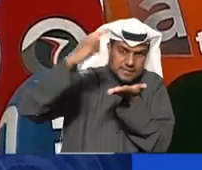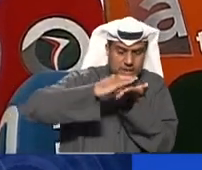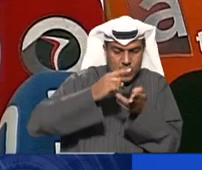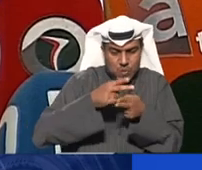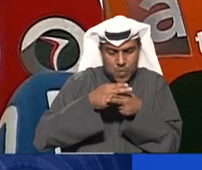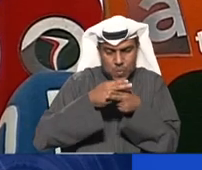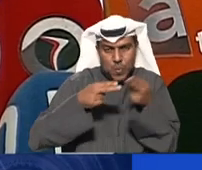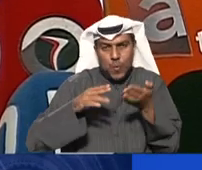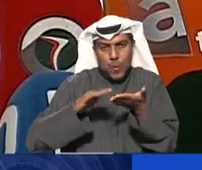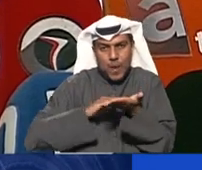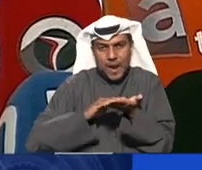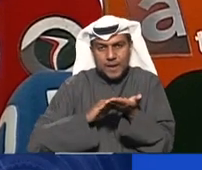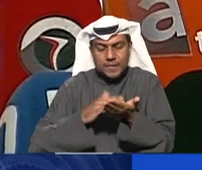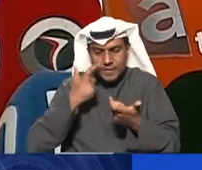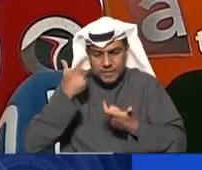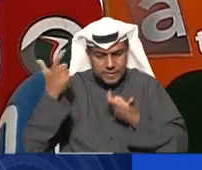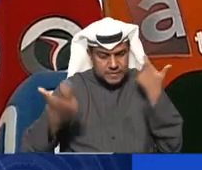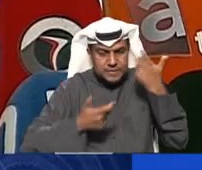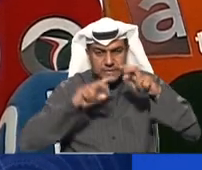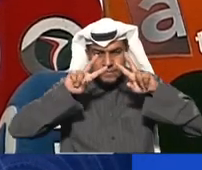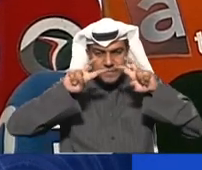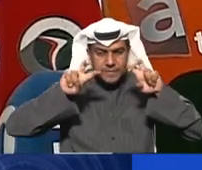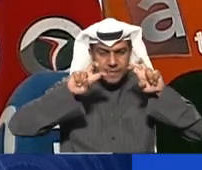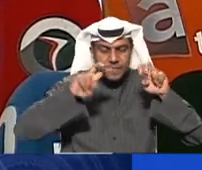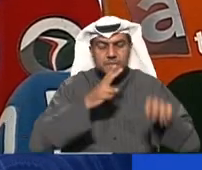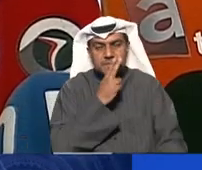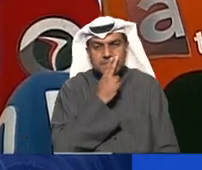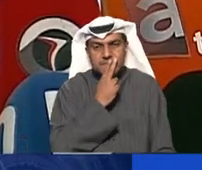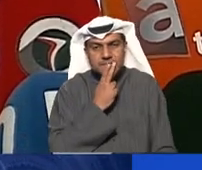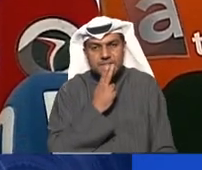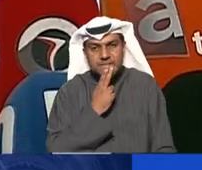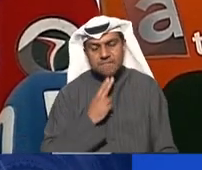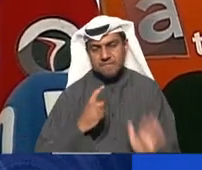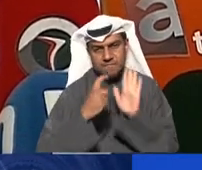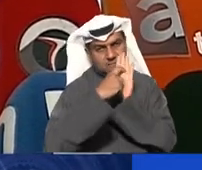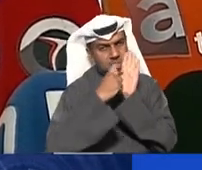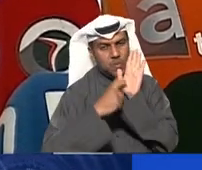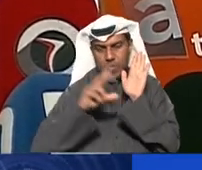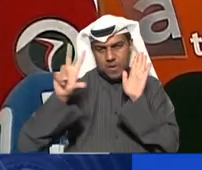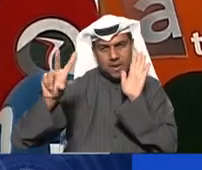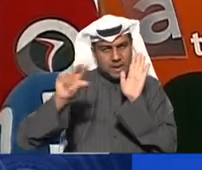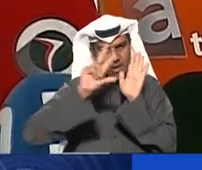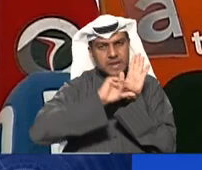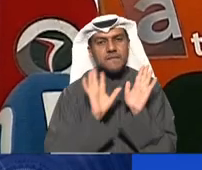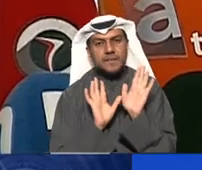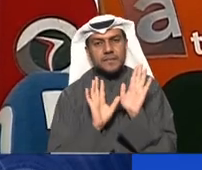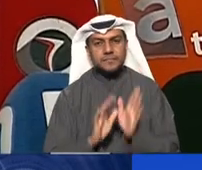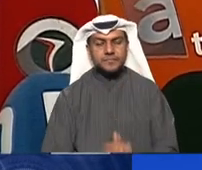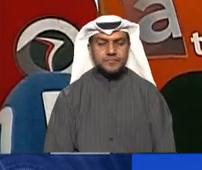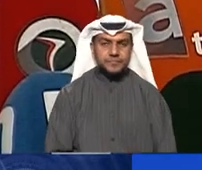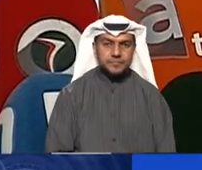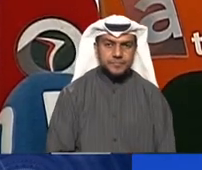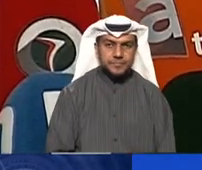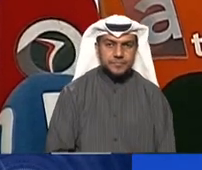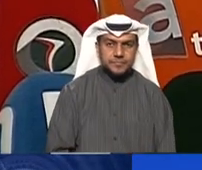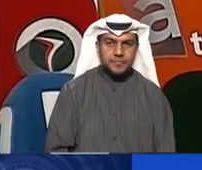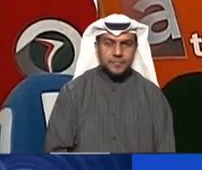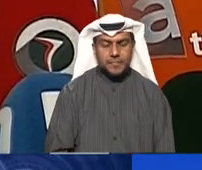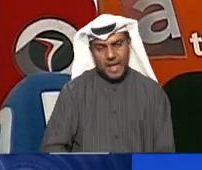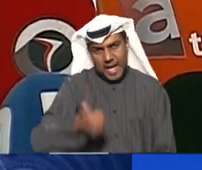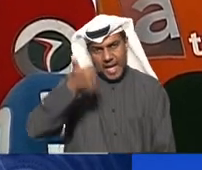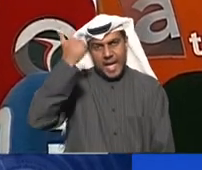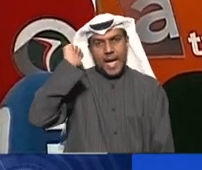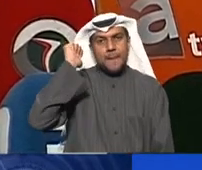جميع هؤلاء الركاب تم التعامل معهم حسب الإجراءات المتبعة لذلك. بالأمس